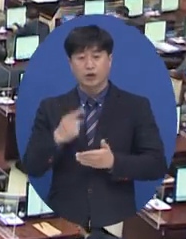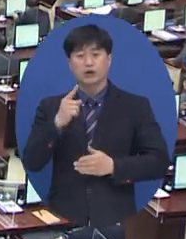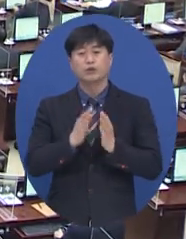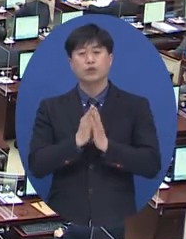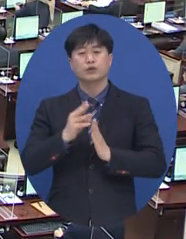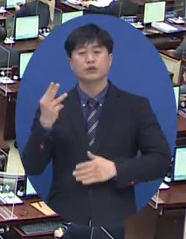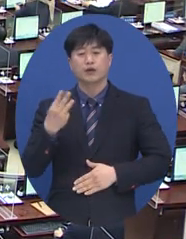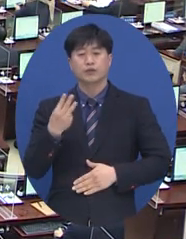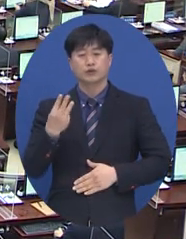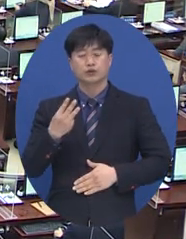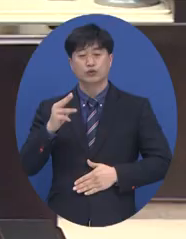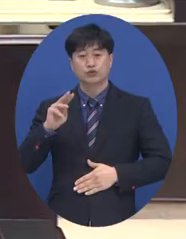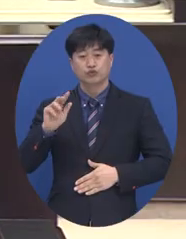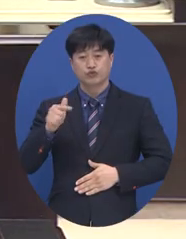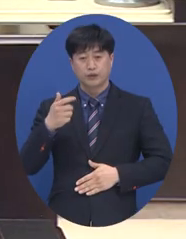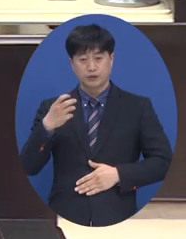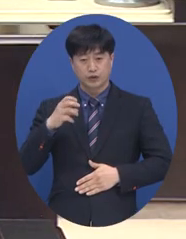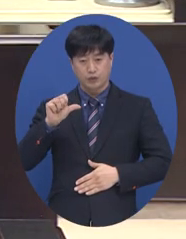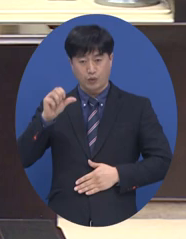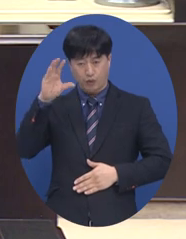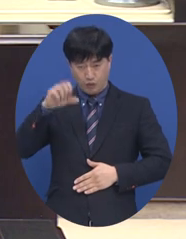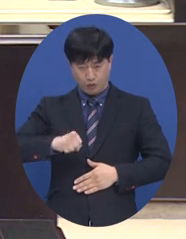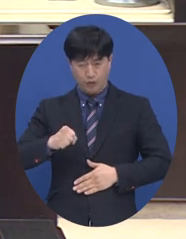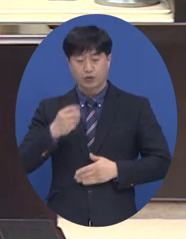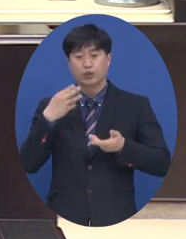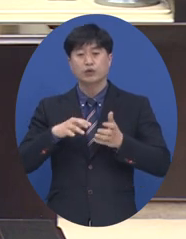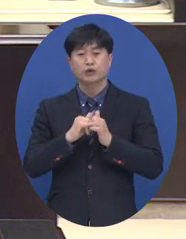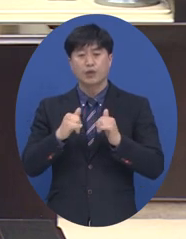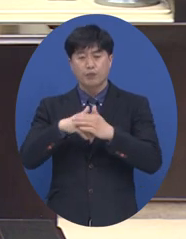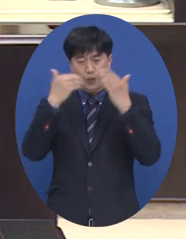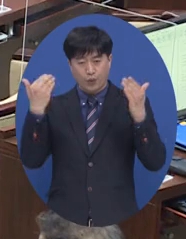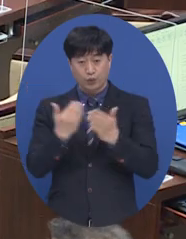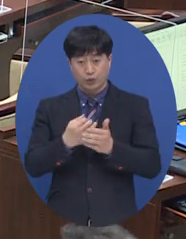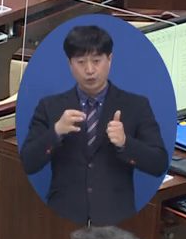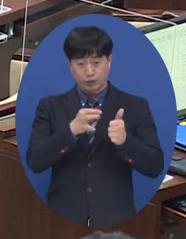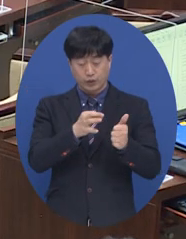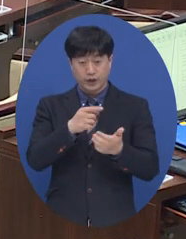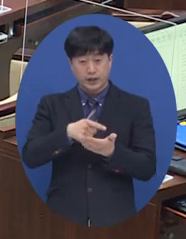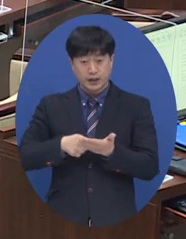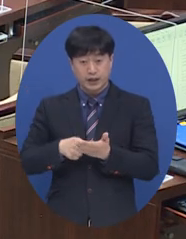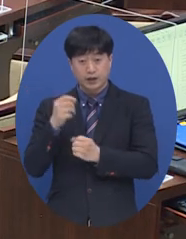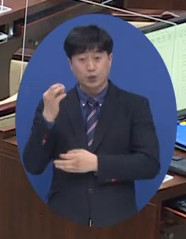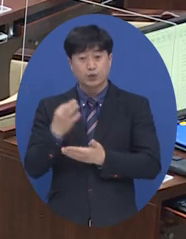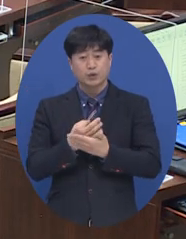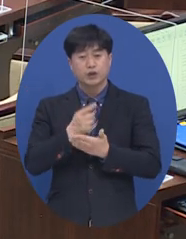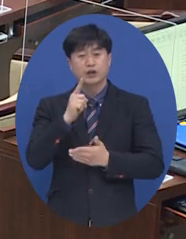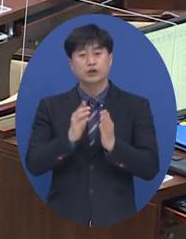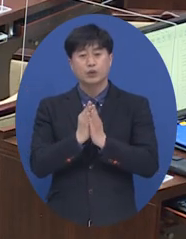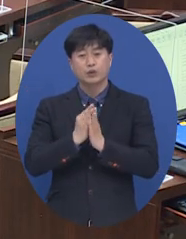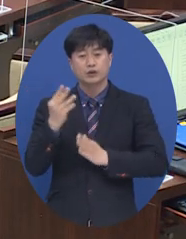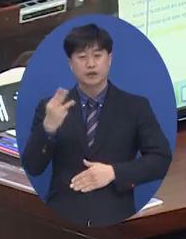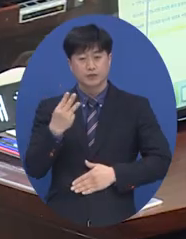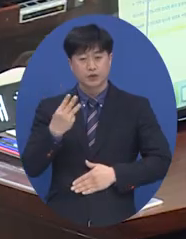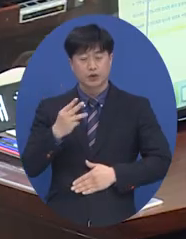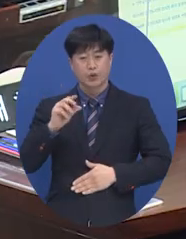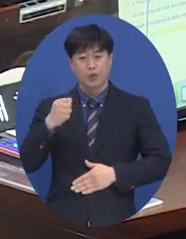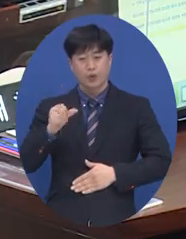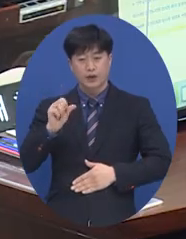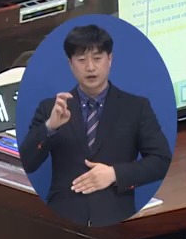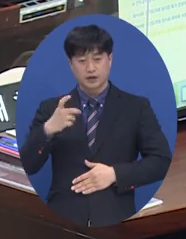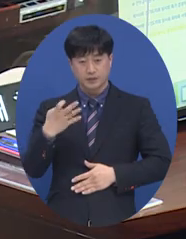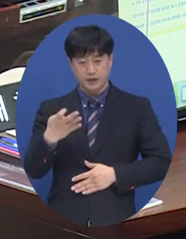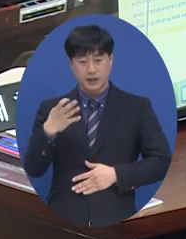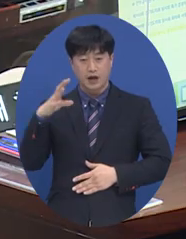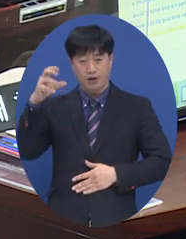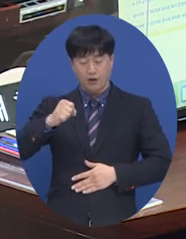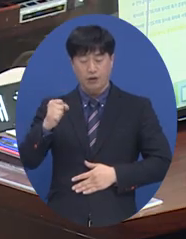1조 3,635억 원. 경기도민 모두에게 지급할 재난기본소득 1조